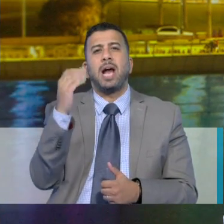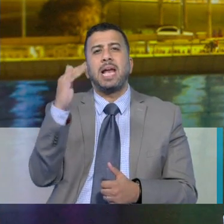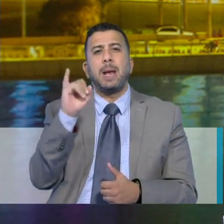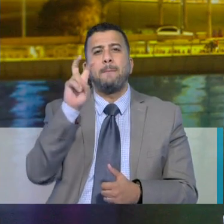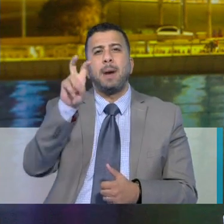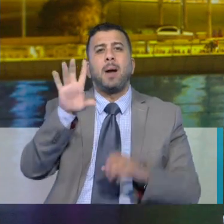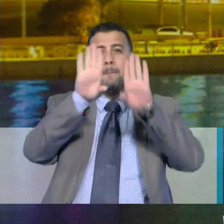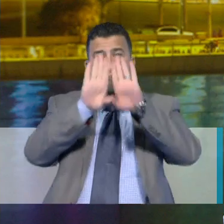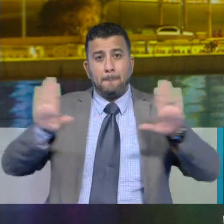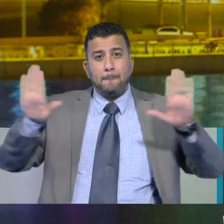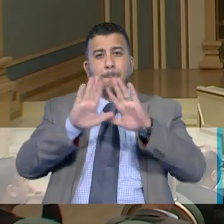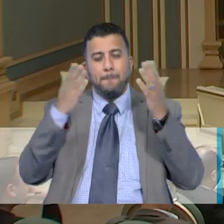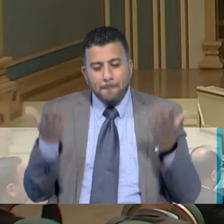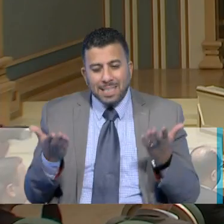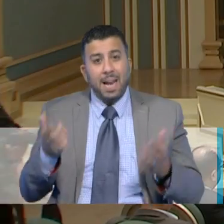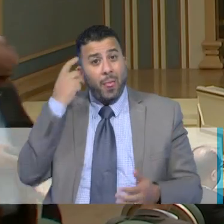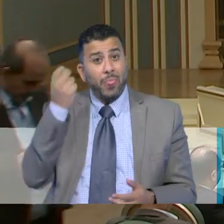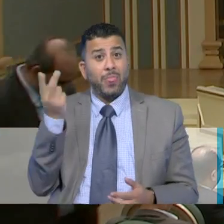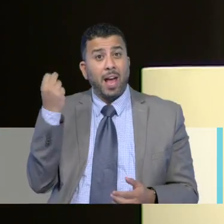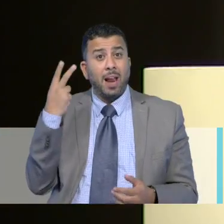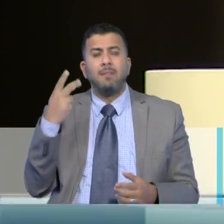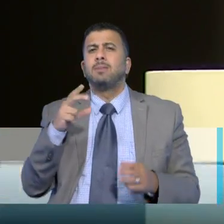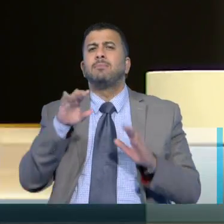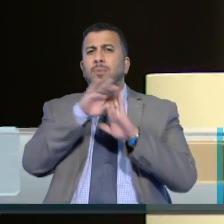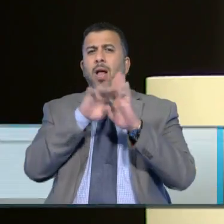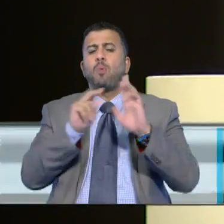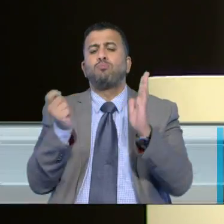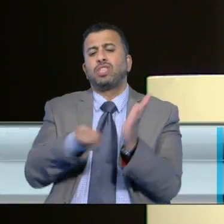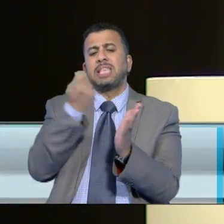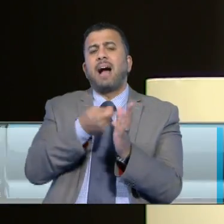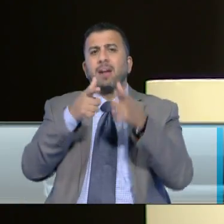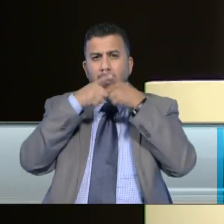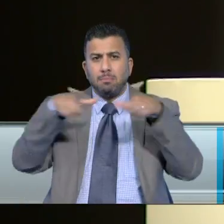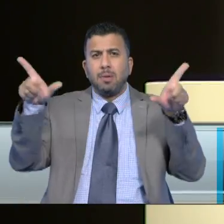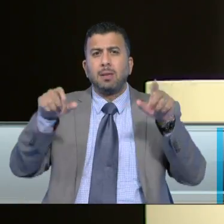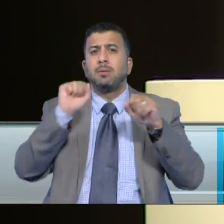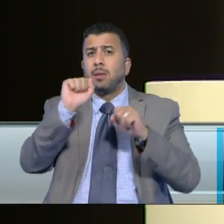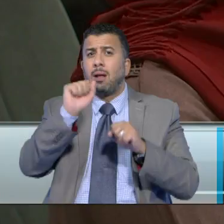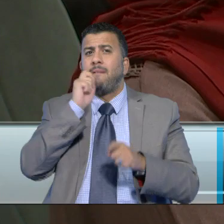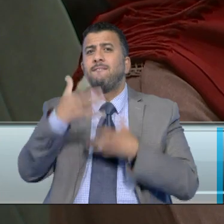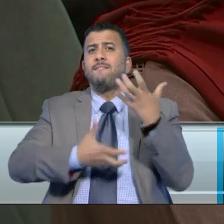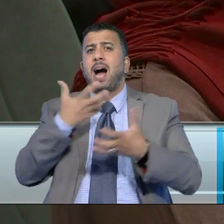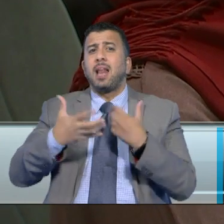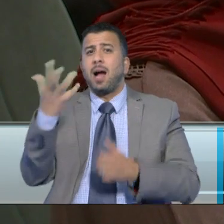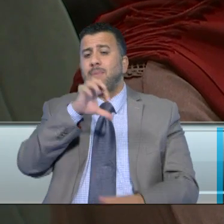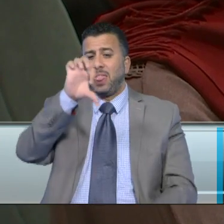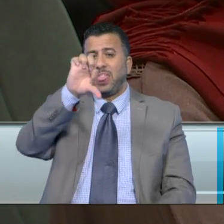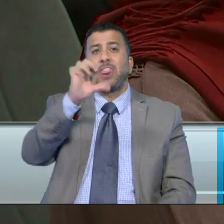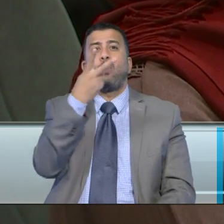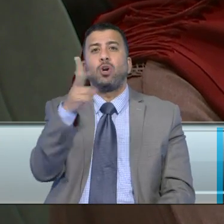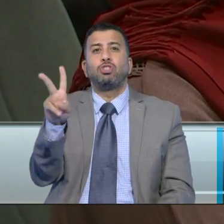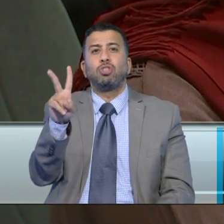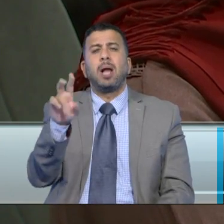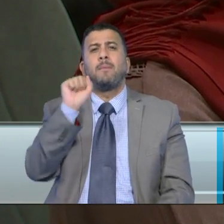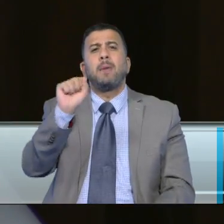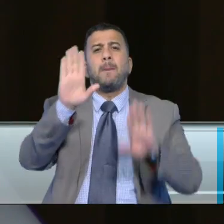مدير إدارة المسرح بدائرة الثقافة، نظمت الدائرة مؤتمرا صحفيا للإعلان عن فعاليات الدورة 29 من